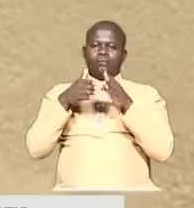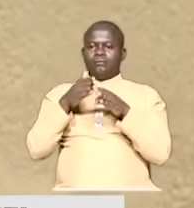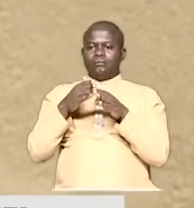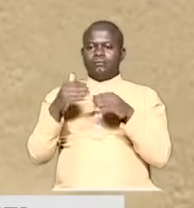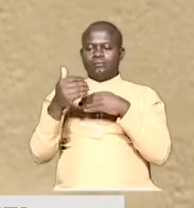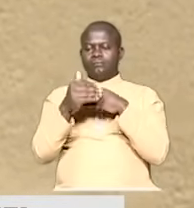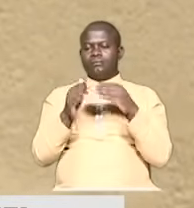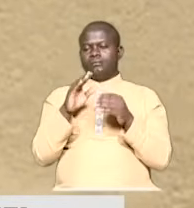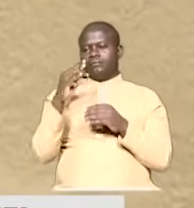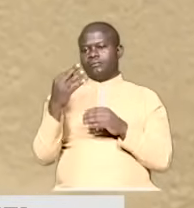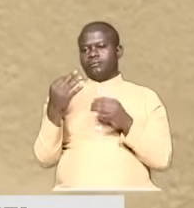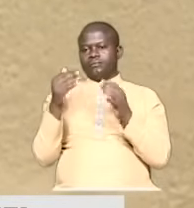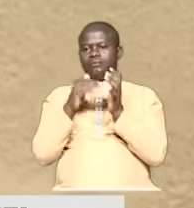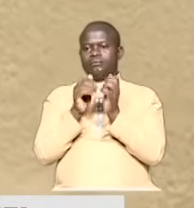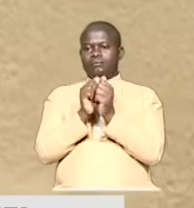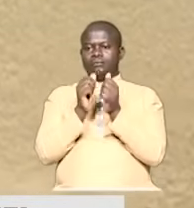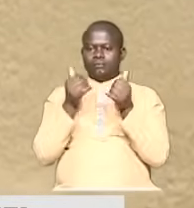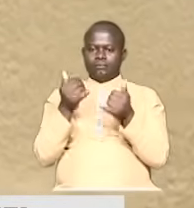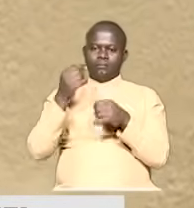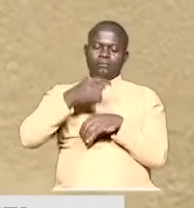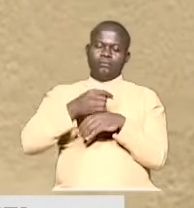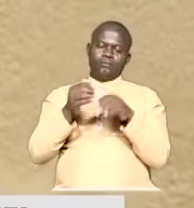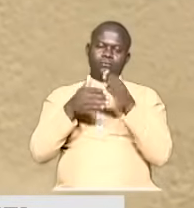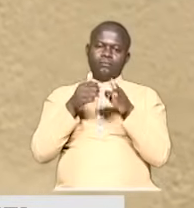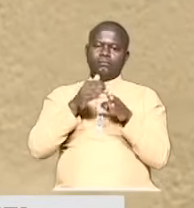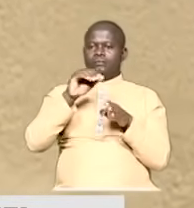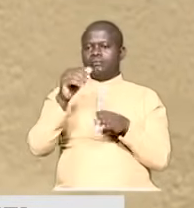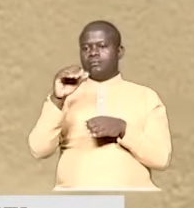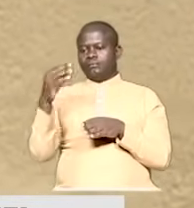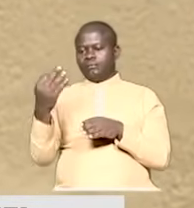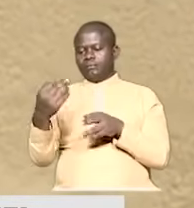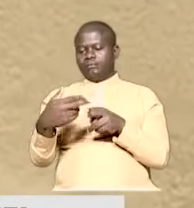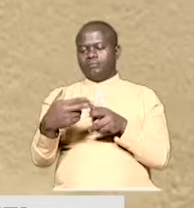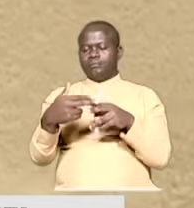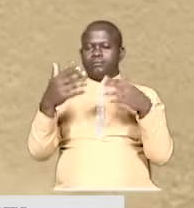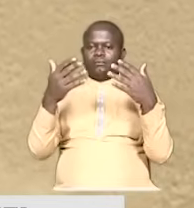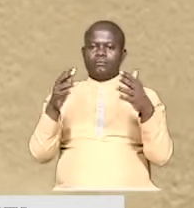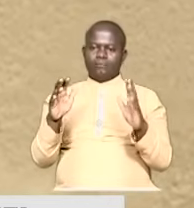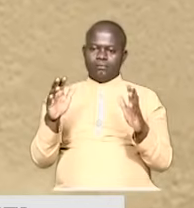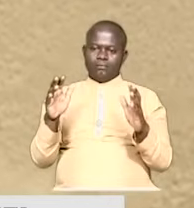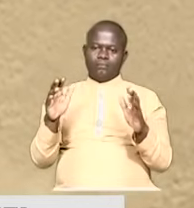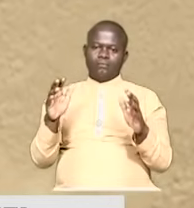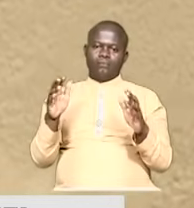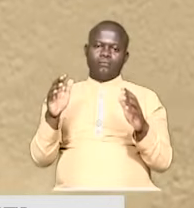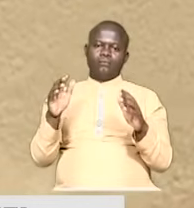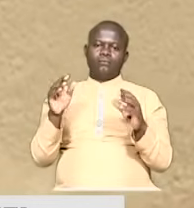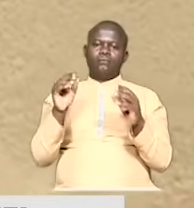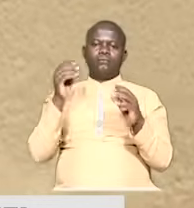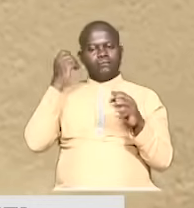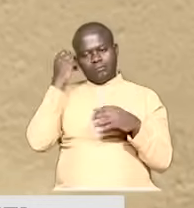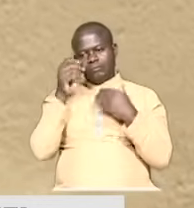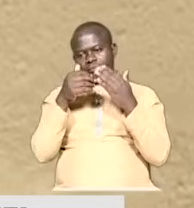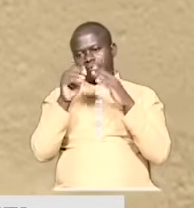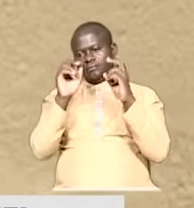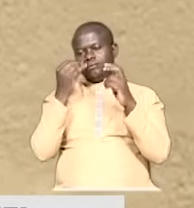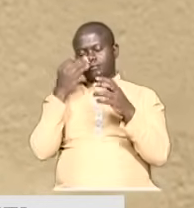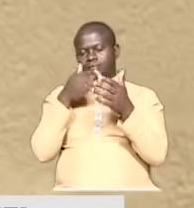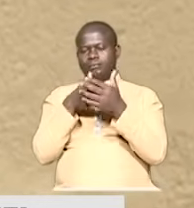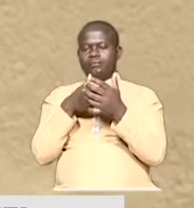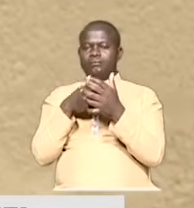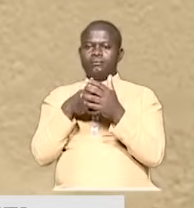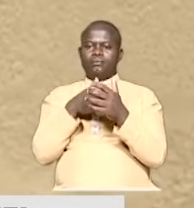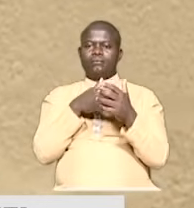3 n'uyu munsi bubatse ibindi 3 bari kubyubaka birenda kurangira. Ndumvikane ko nubwo hari iyo mbogamizi